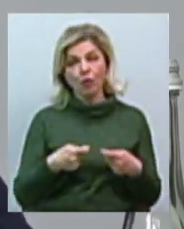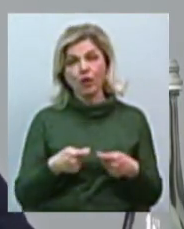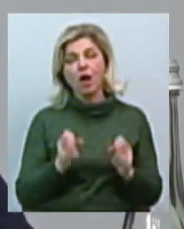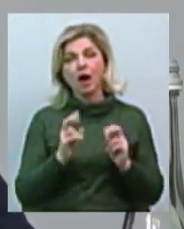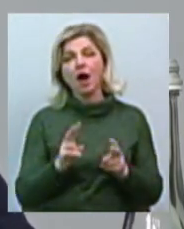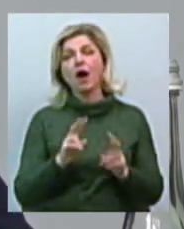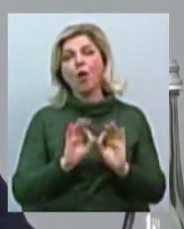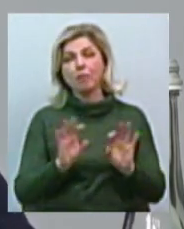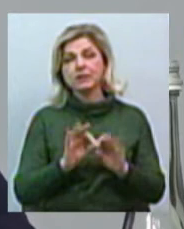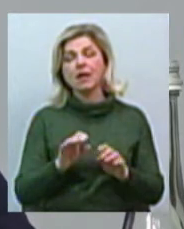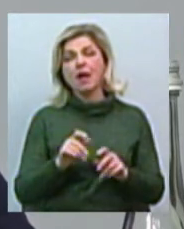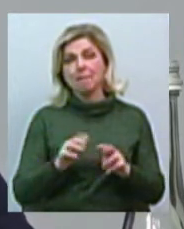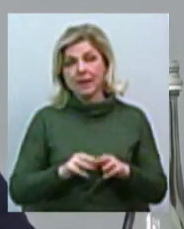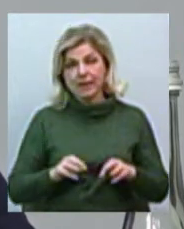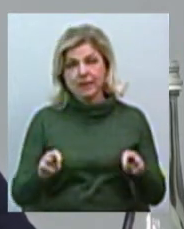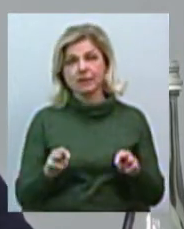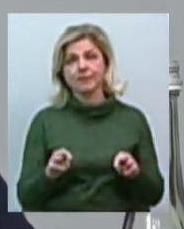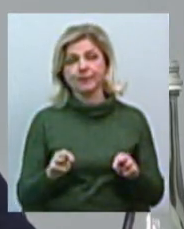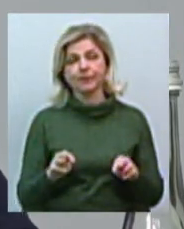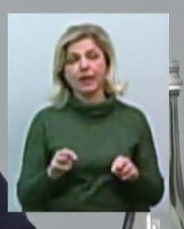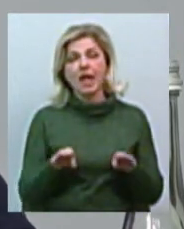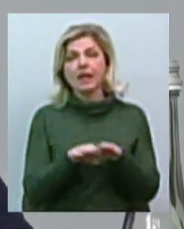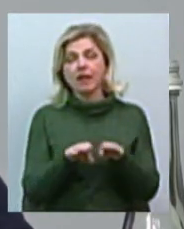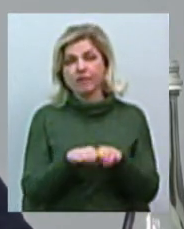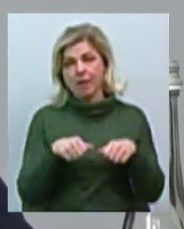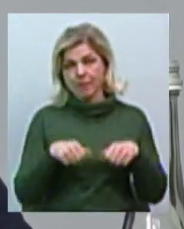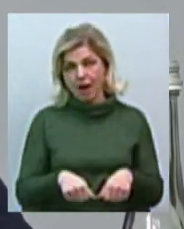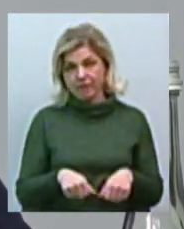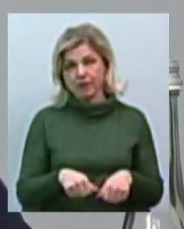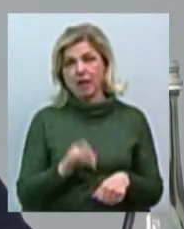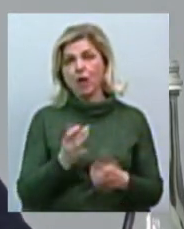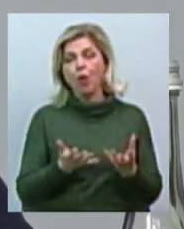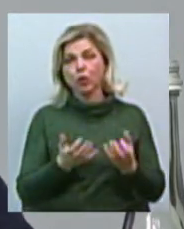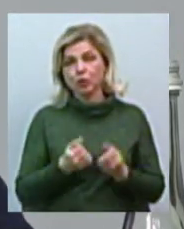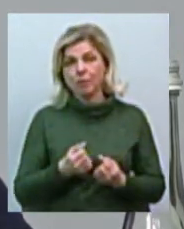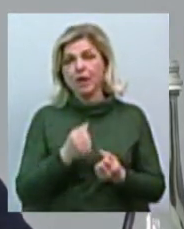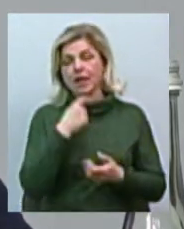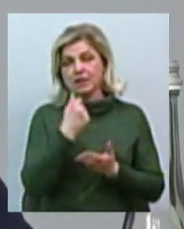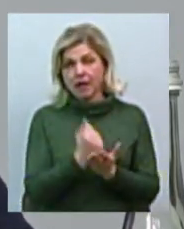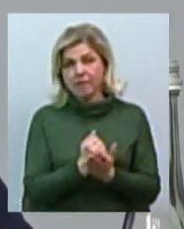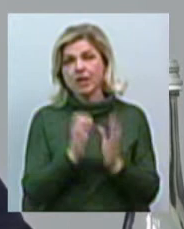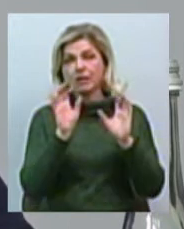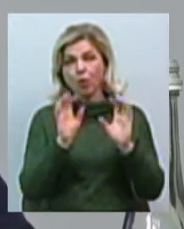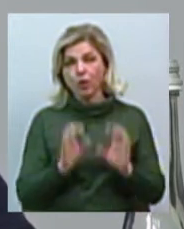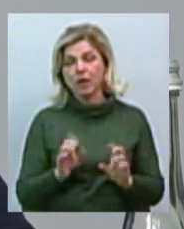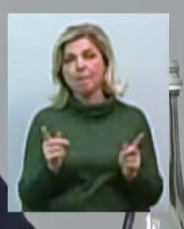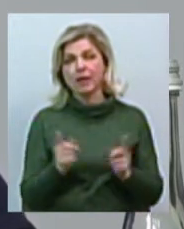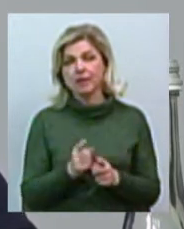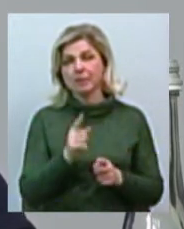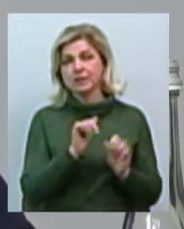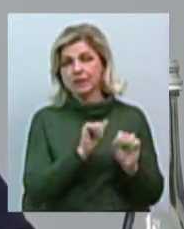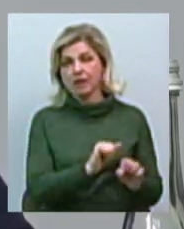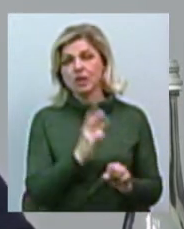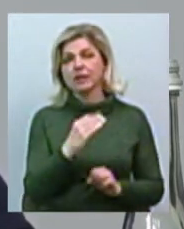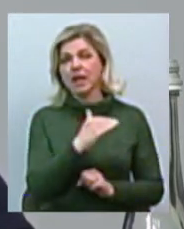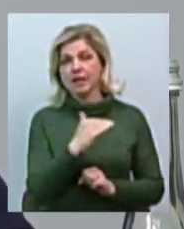пан міністр, з пристворених рівних правилах гри, і отримати, закріпивши в законодавстві мінімальний захист на